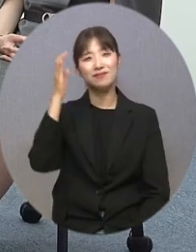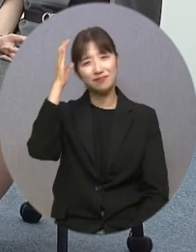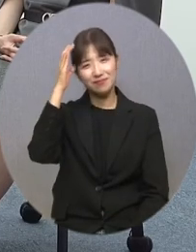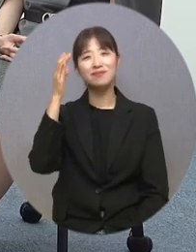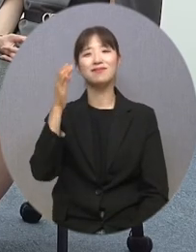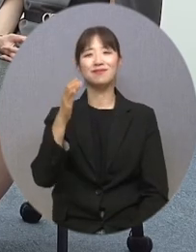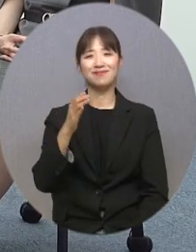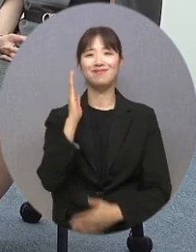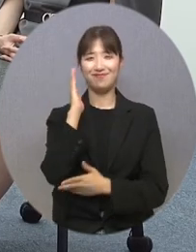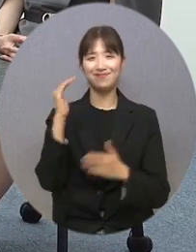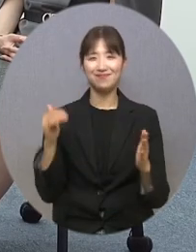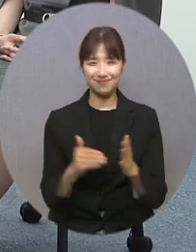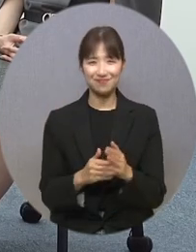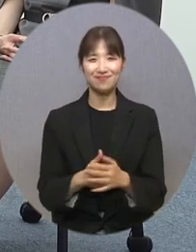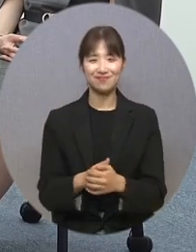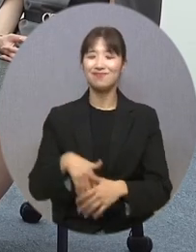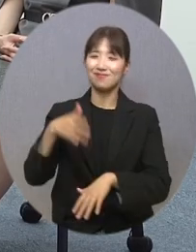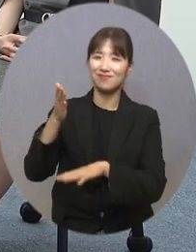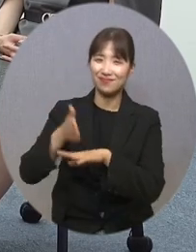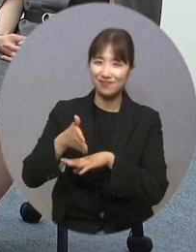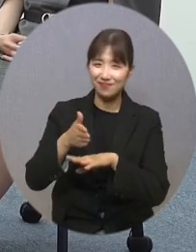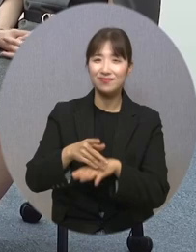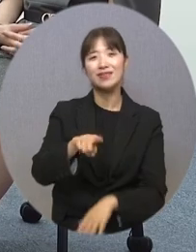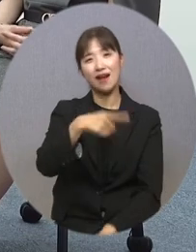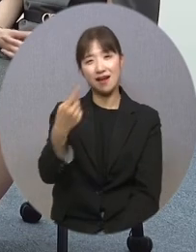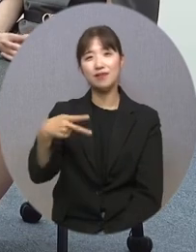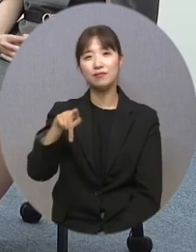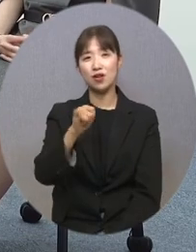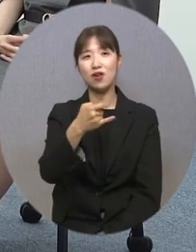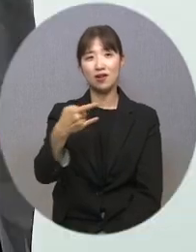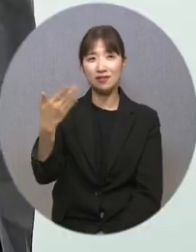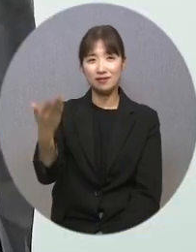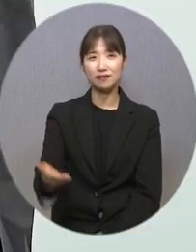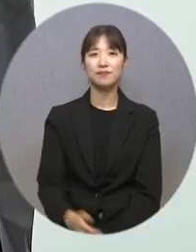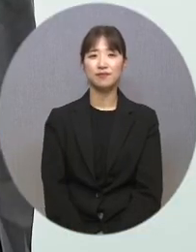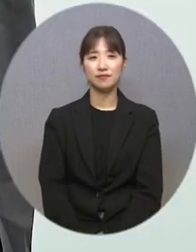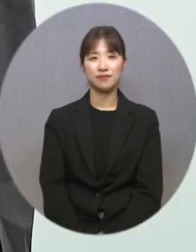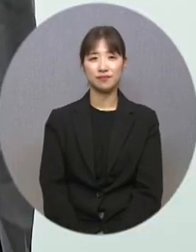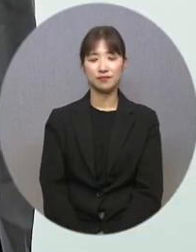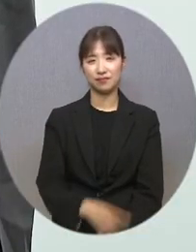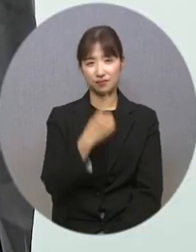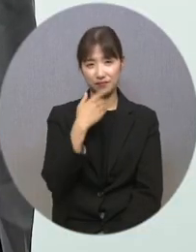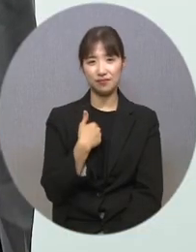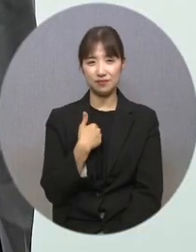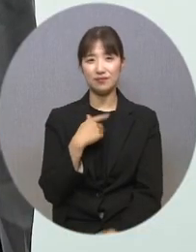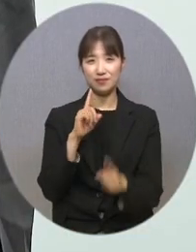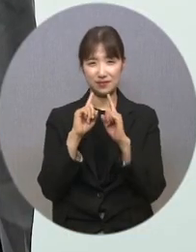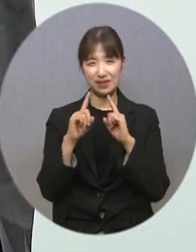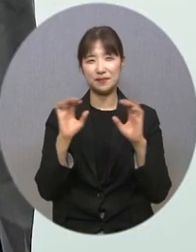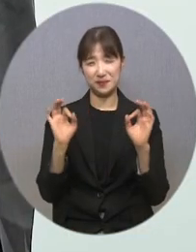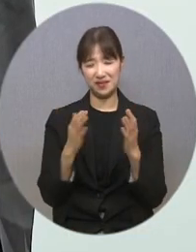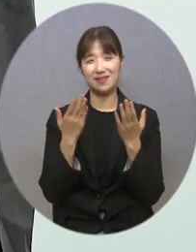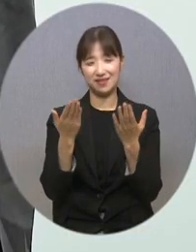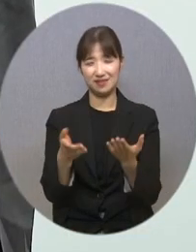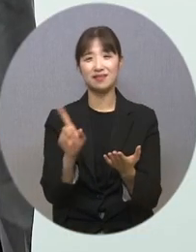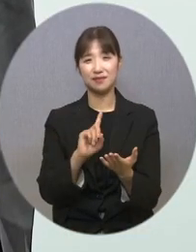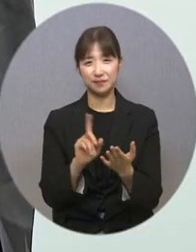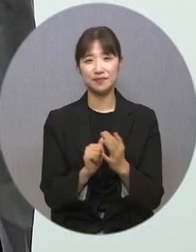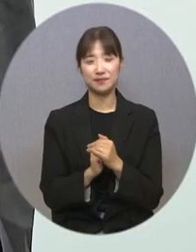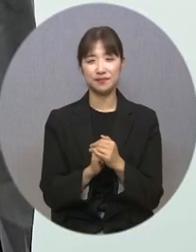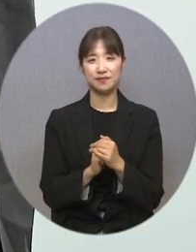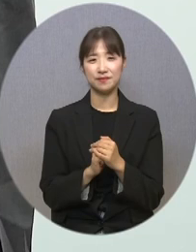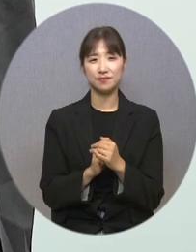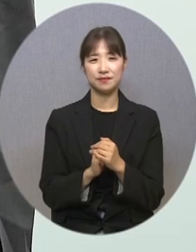바람 아직 네네 감사합니다 소원이 물이 성 님 어 저는 짧게 말씀에 드릴